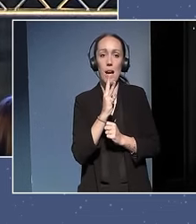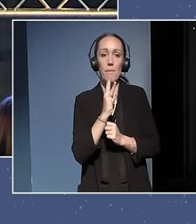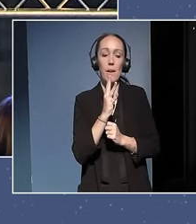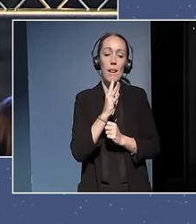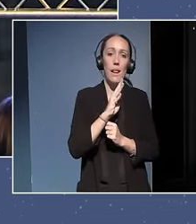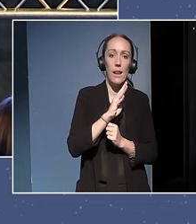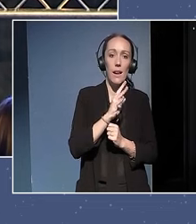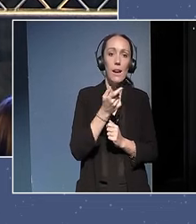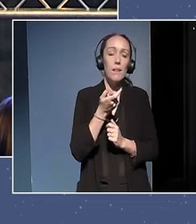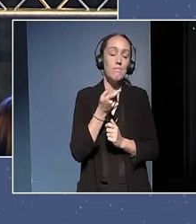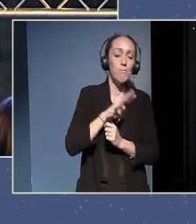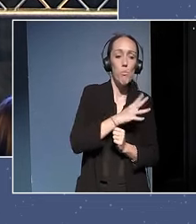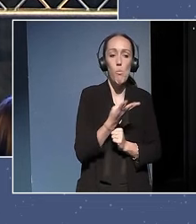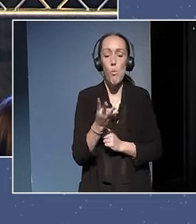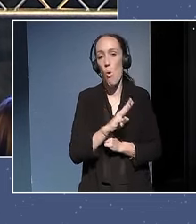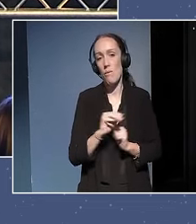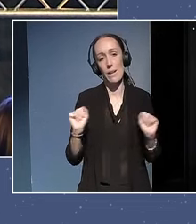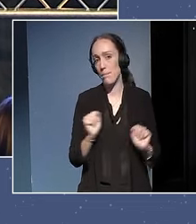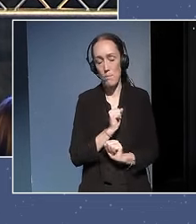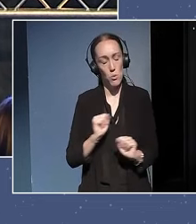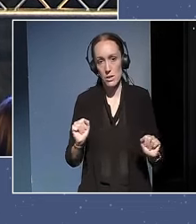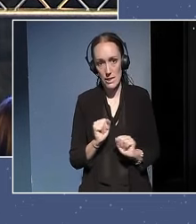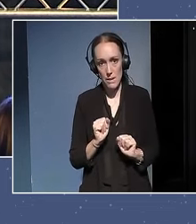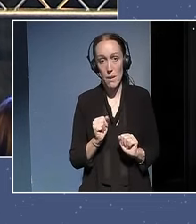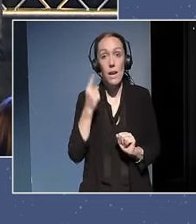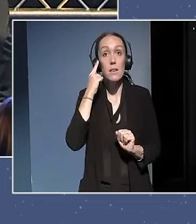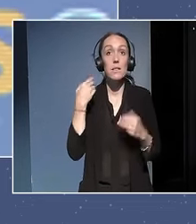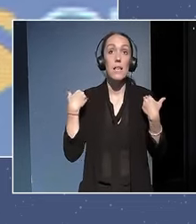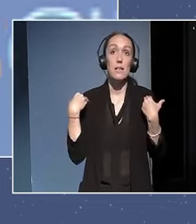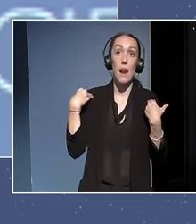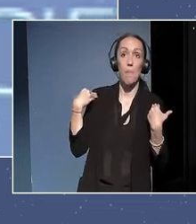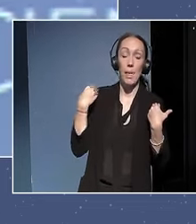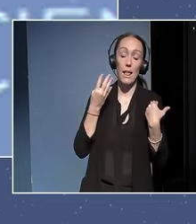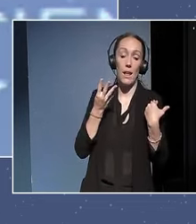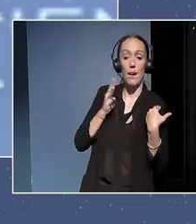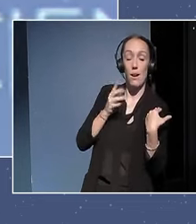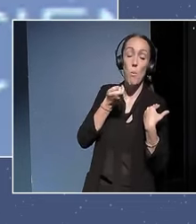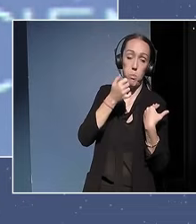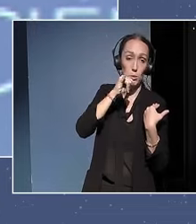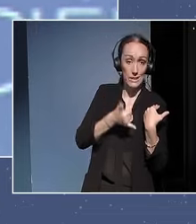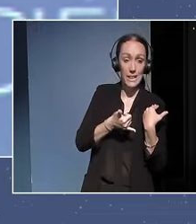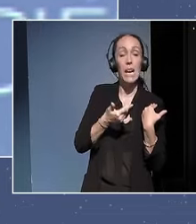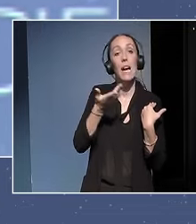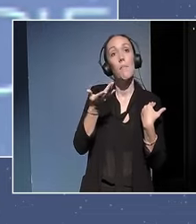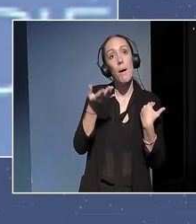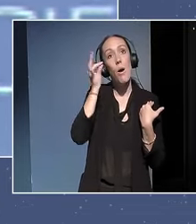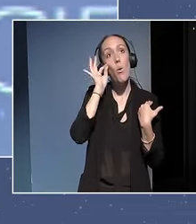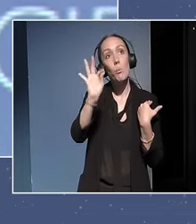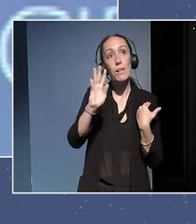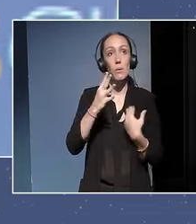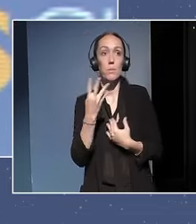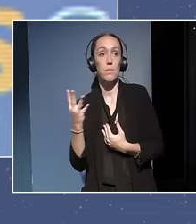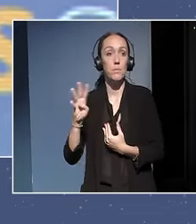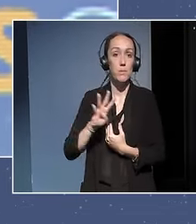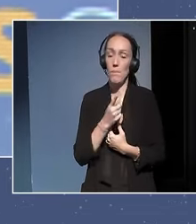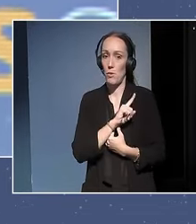leggermente la schiena la La Vela si curvava leggermente Però come dicevamo prima una delle possibili funzioni